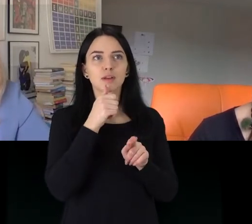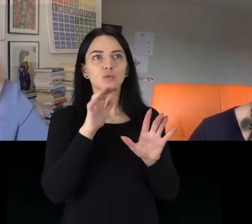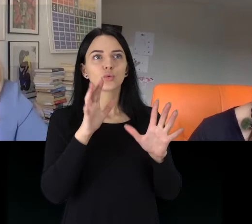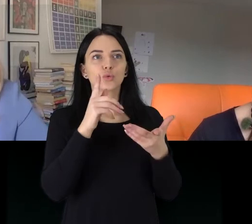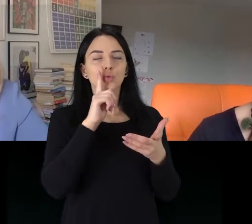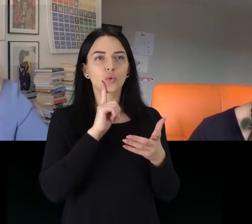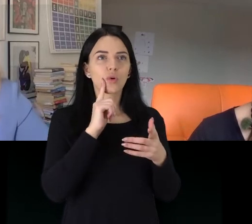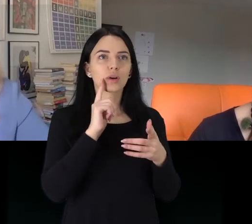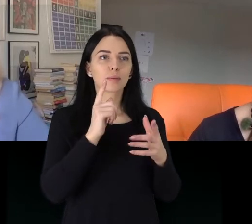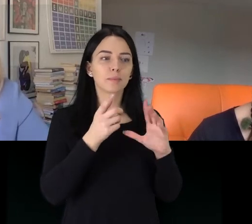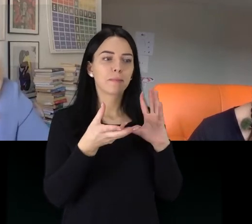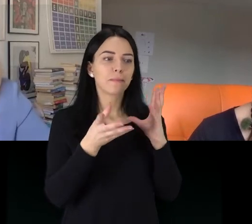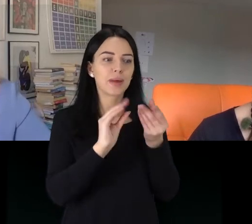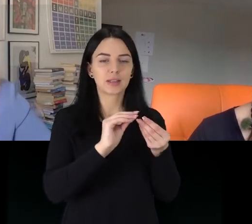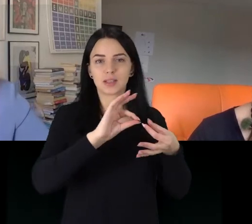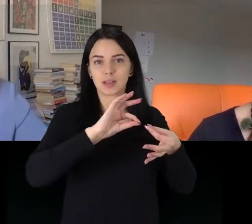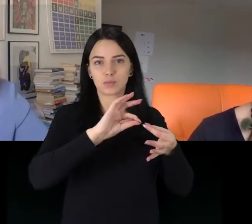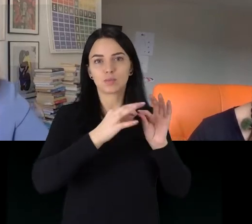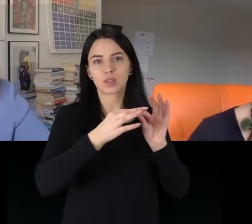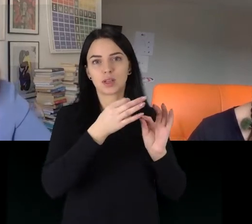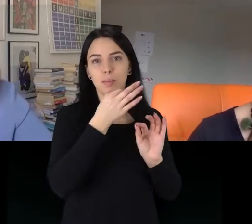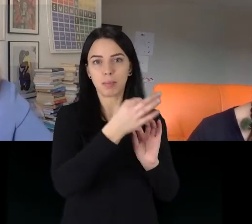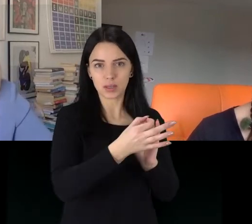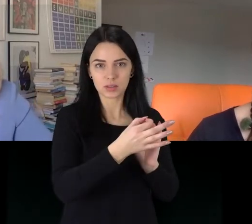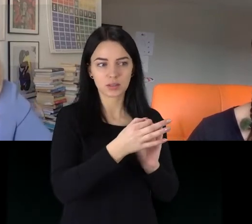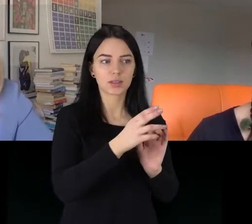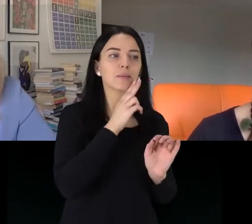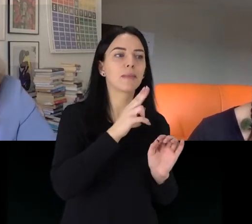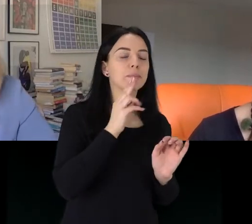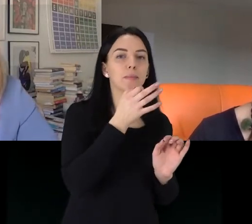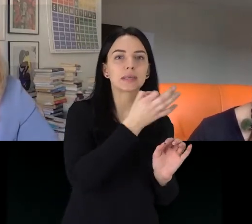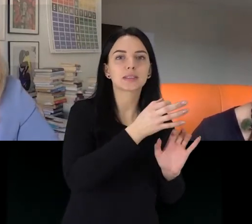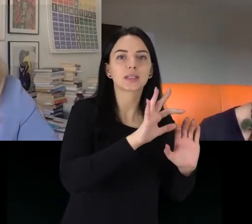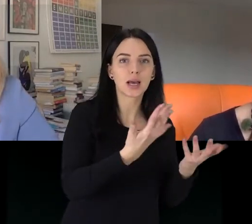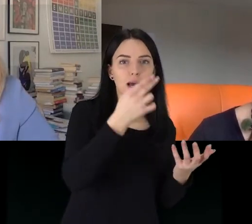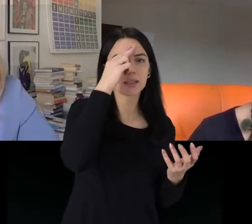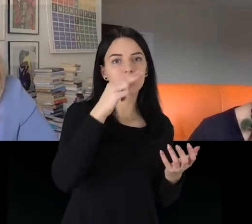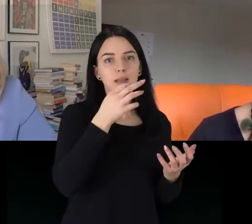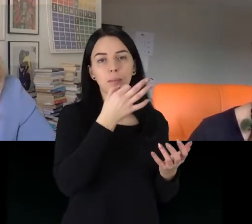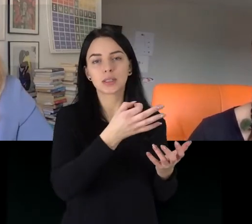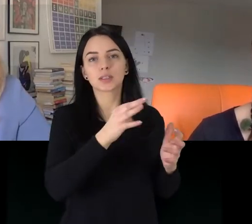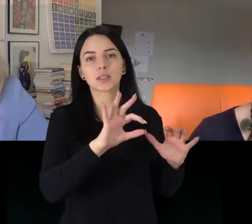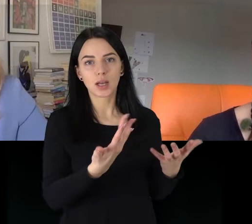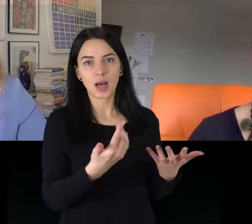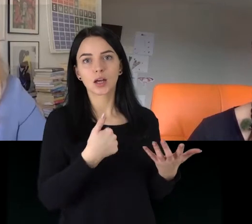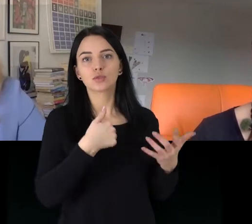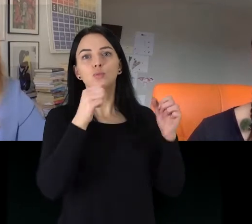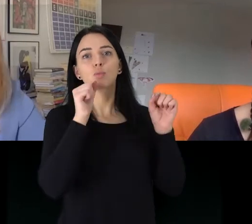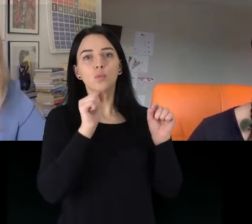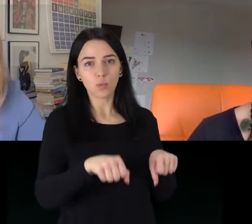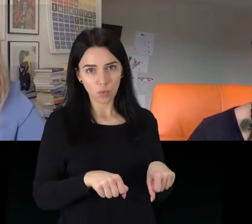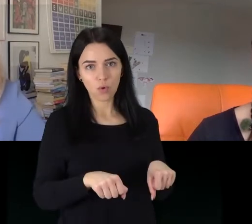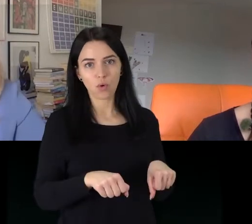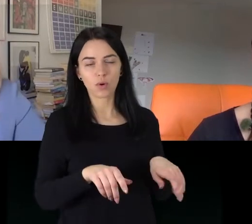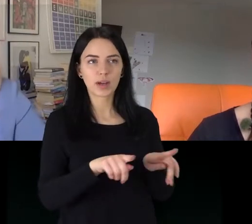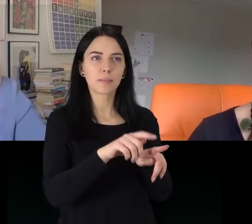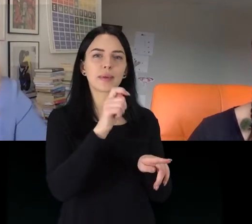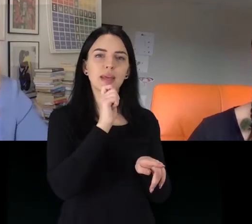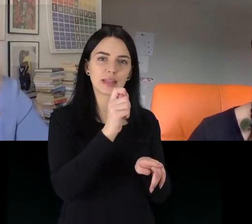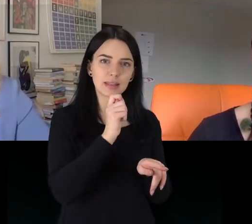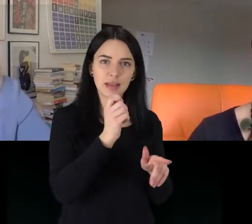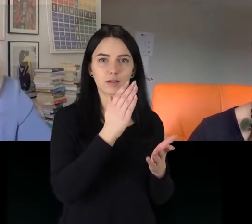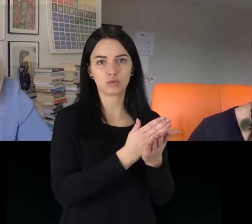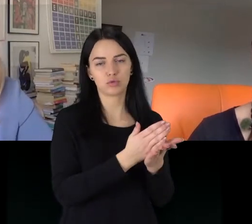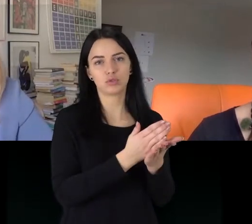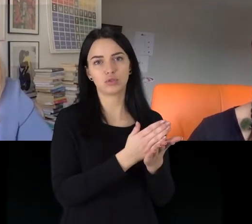tricks, kad aš pasakyčiau, žinot, pasakyk savo mamai tą arba tėčiui tą, aš galiu. Nes yra interviu metodai, yra